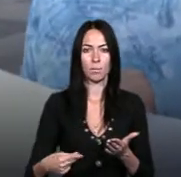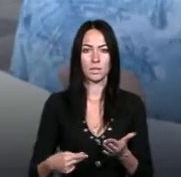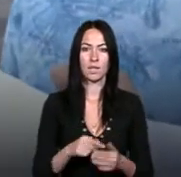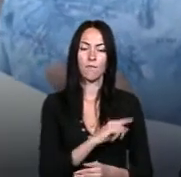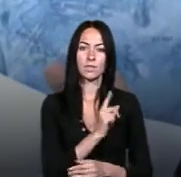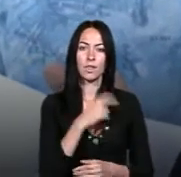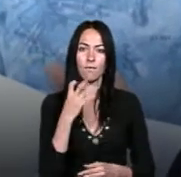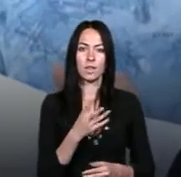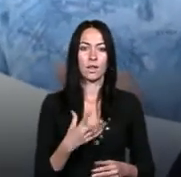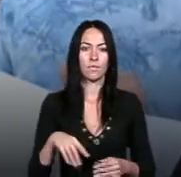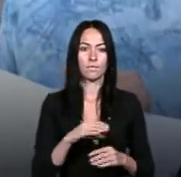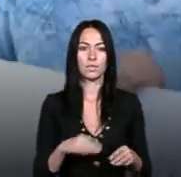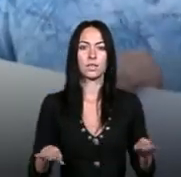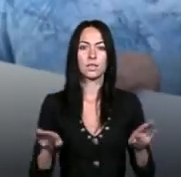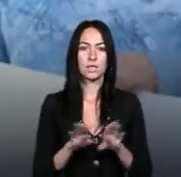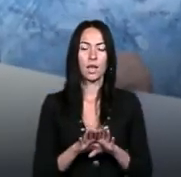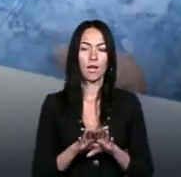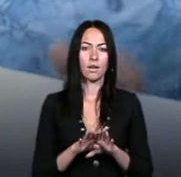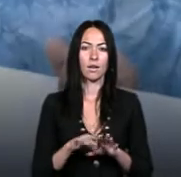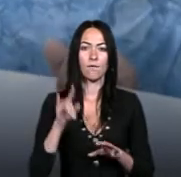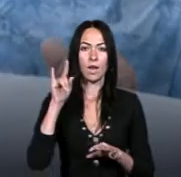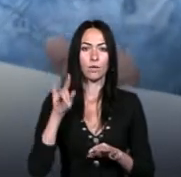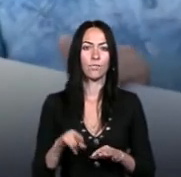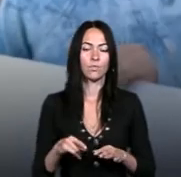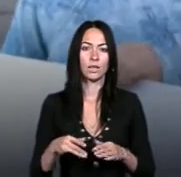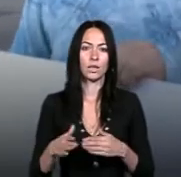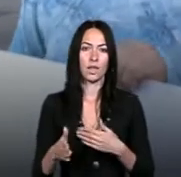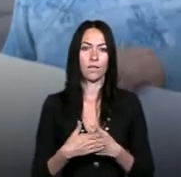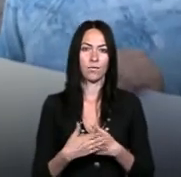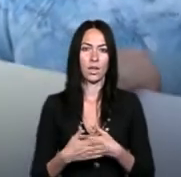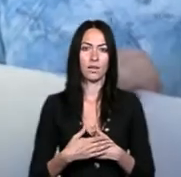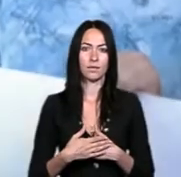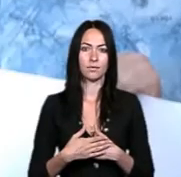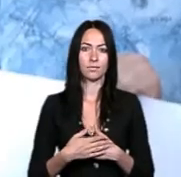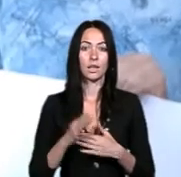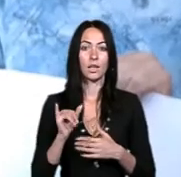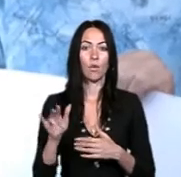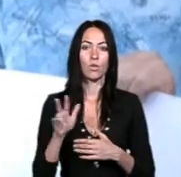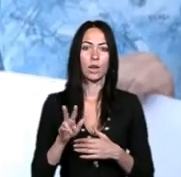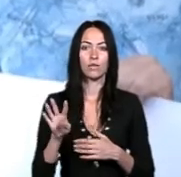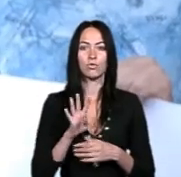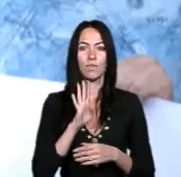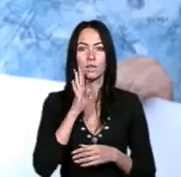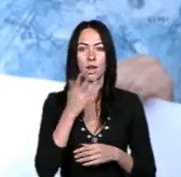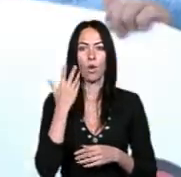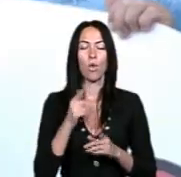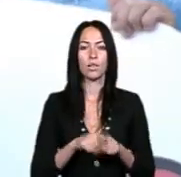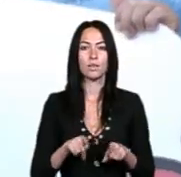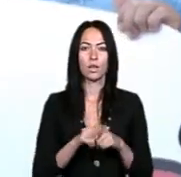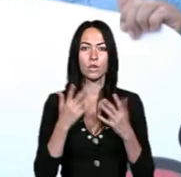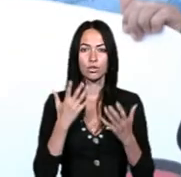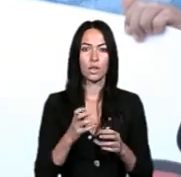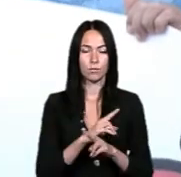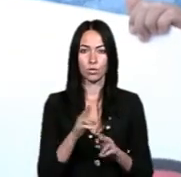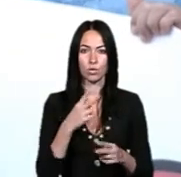всі закривають вікна, двері. Сильно смердить, всі зачиняють вікна, двері. І о 3-4 ранку, коли теж темно, ніхто не